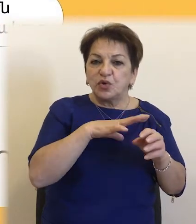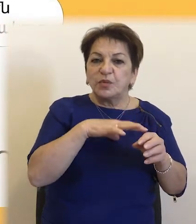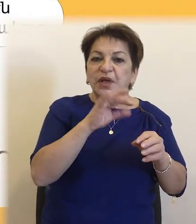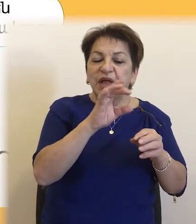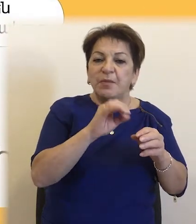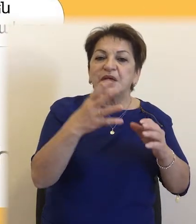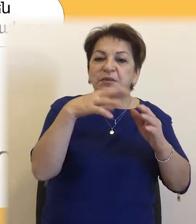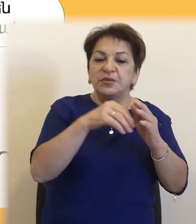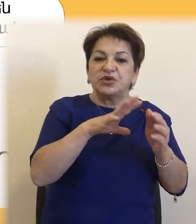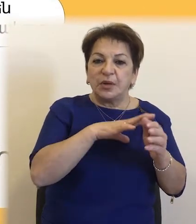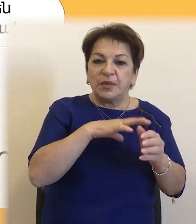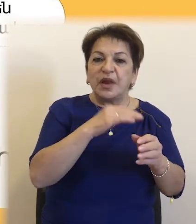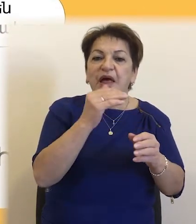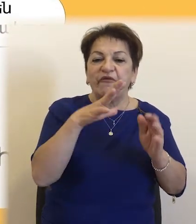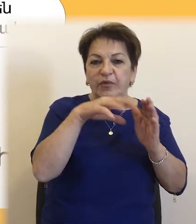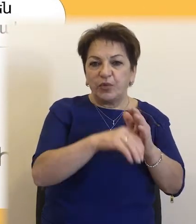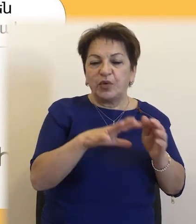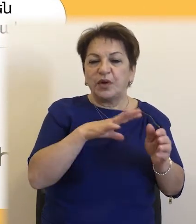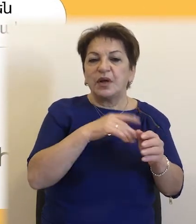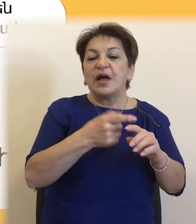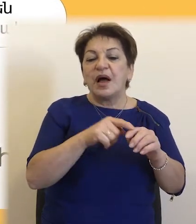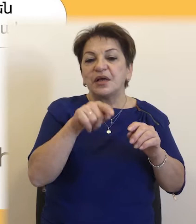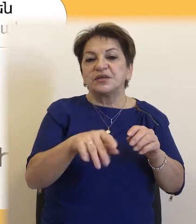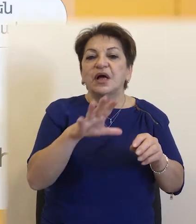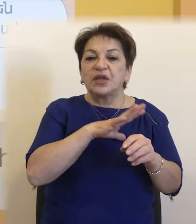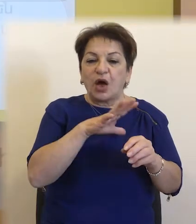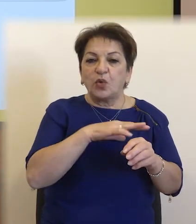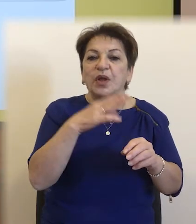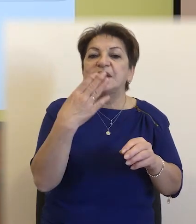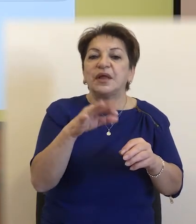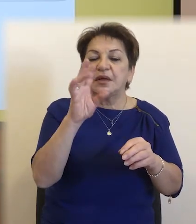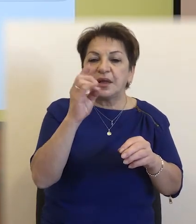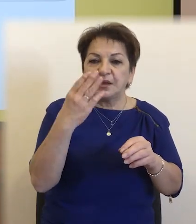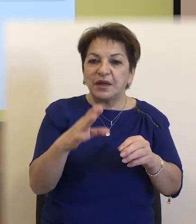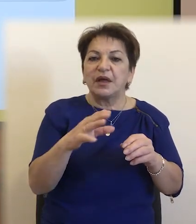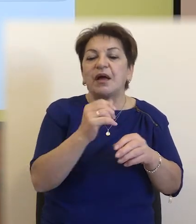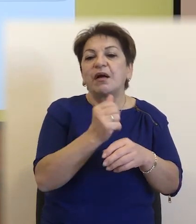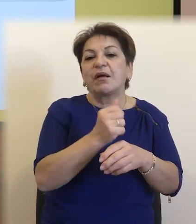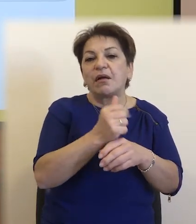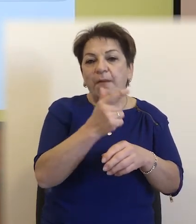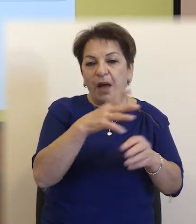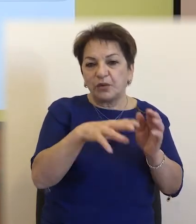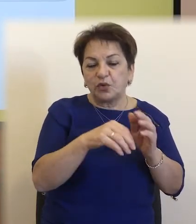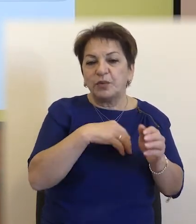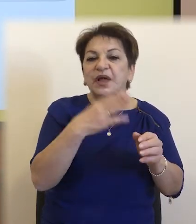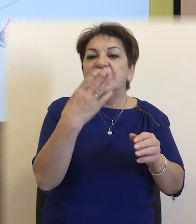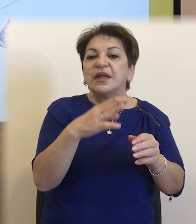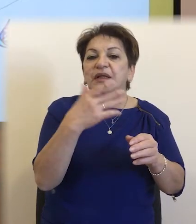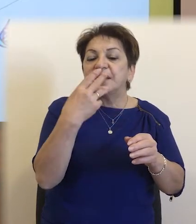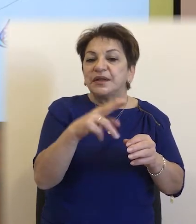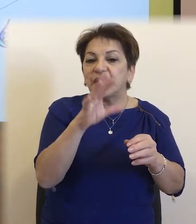ինտերվասի միջնամասը, էս պուլը։ Այստեղ տեղի է ունենում դնթեի կրկնապատկում։